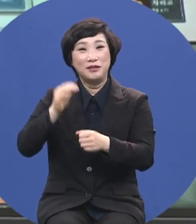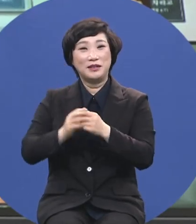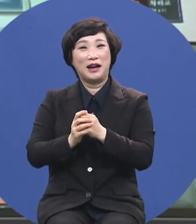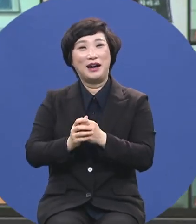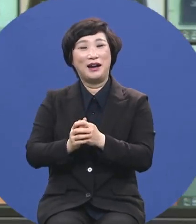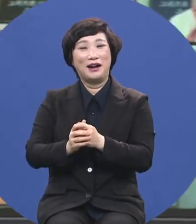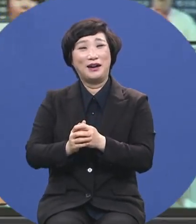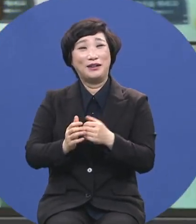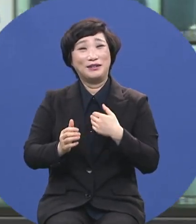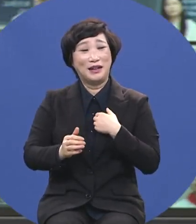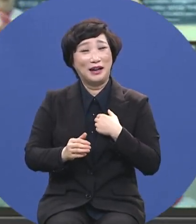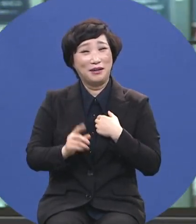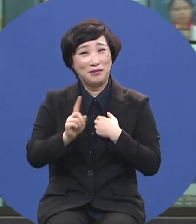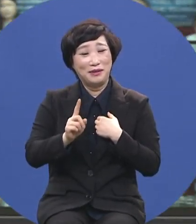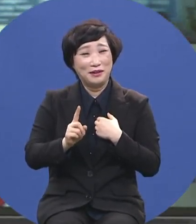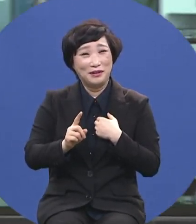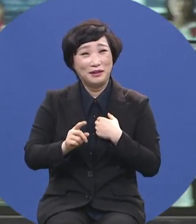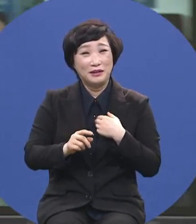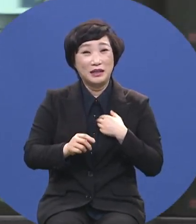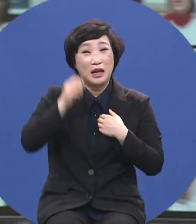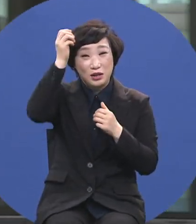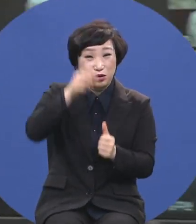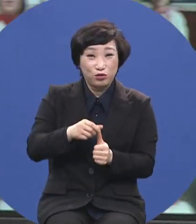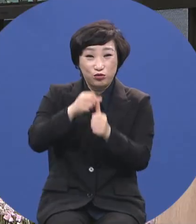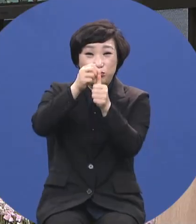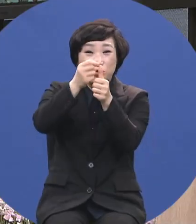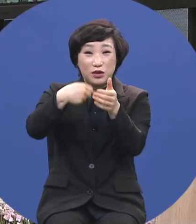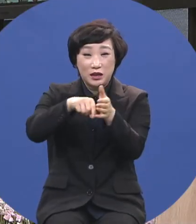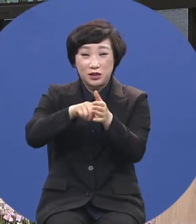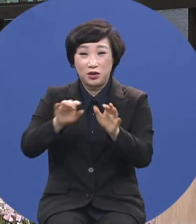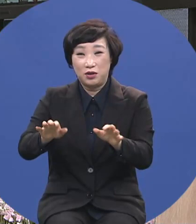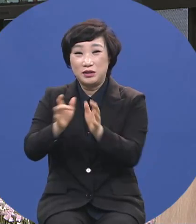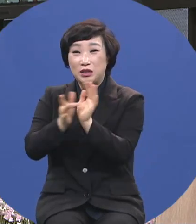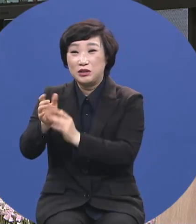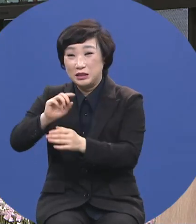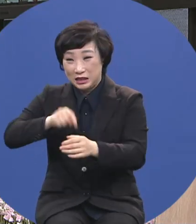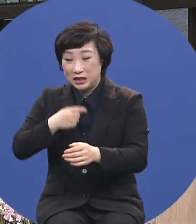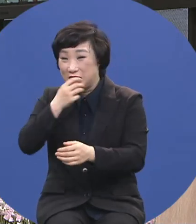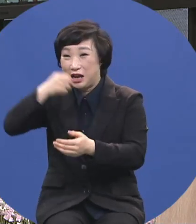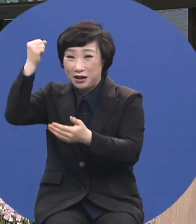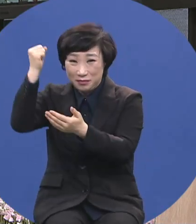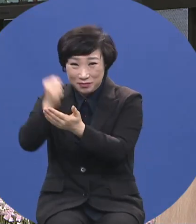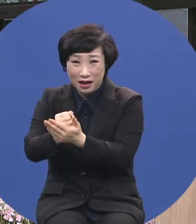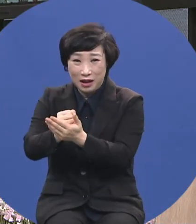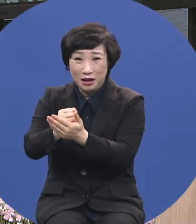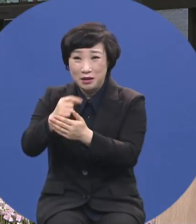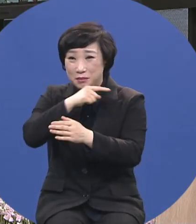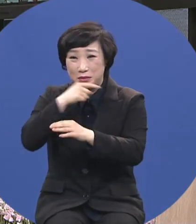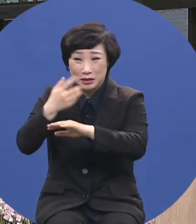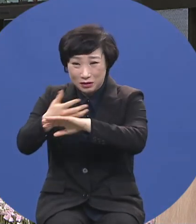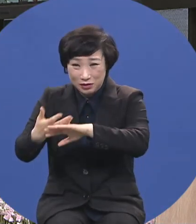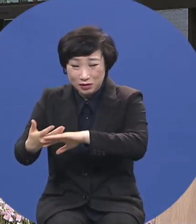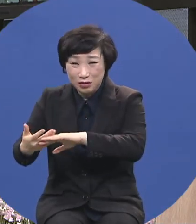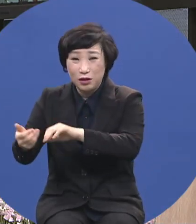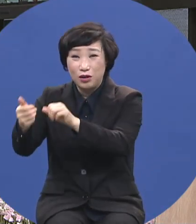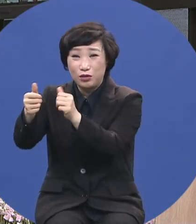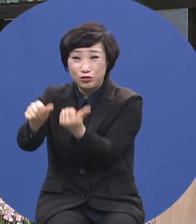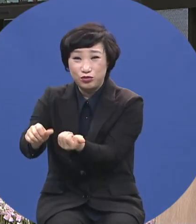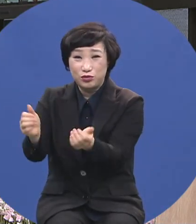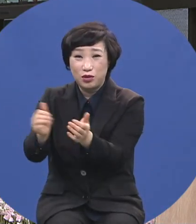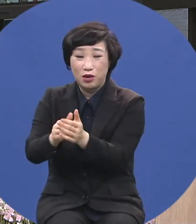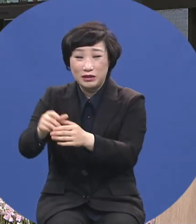나 같은 거 영혼 하나 살리기 위해서 자기 자신을 십자가에 올려놓고 못 박아